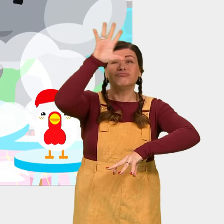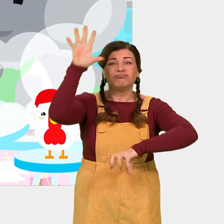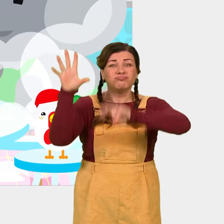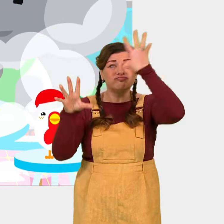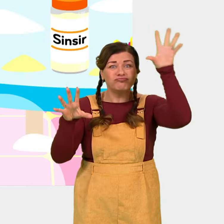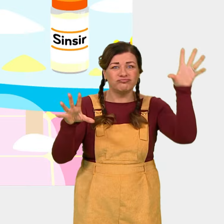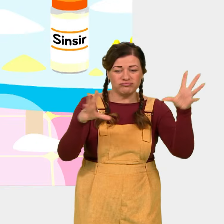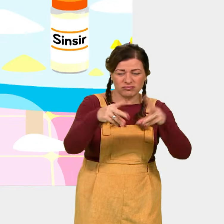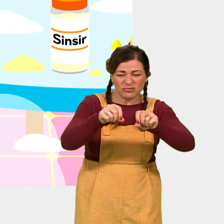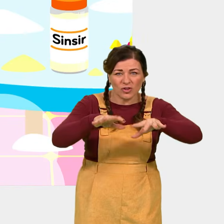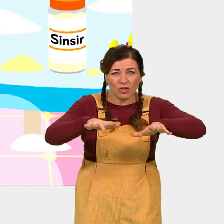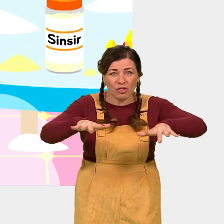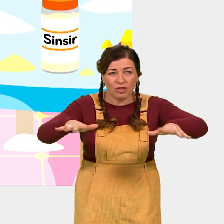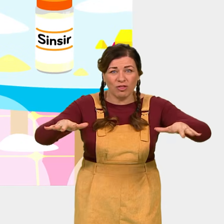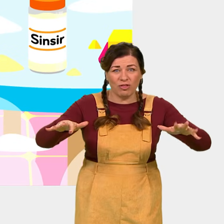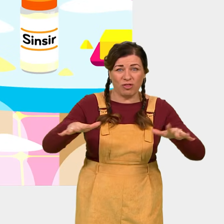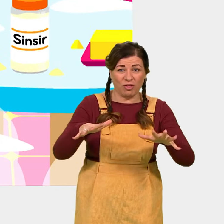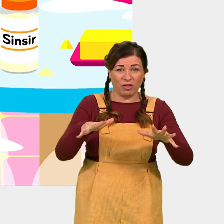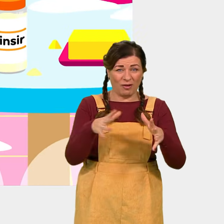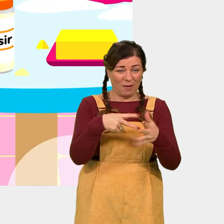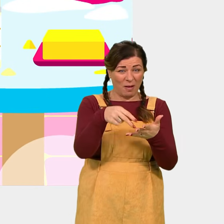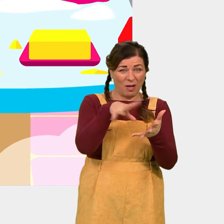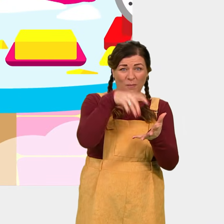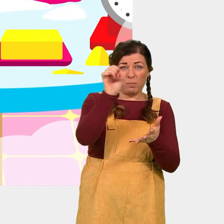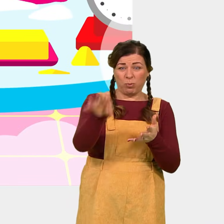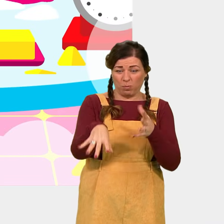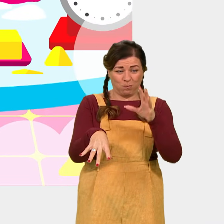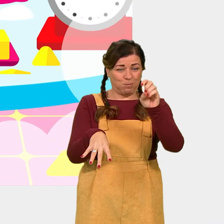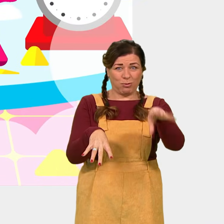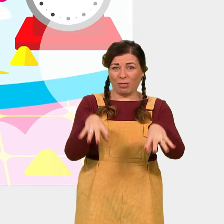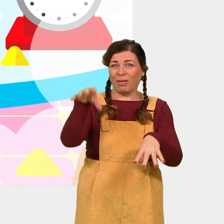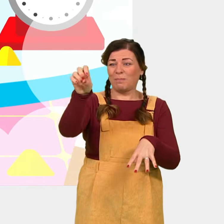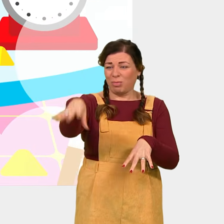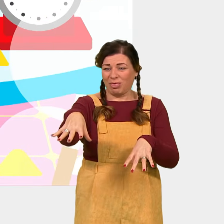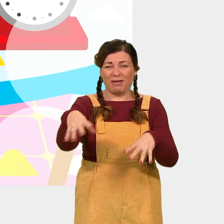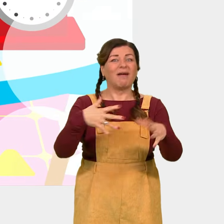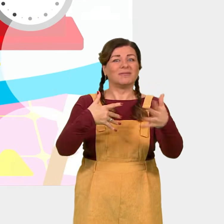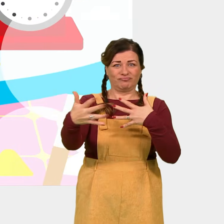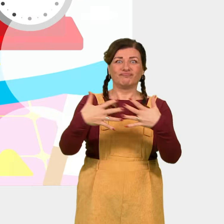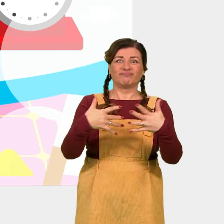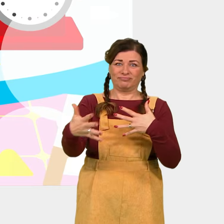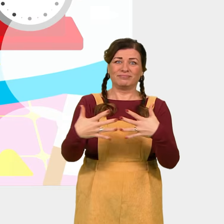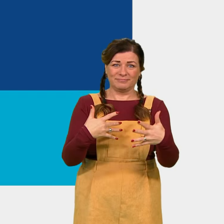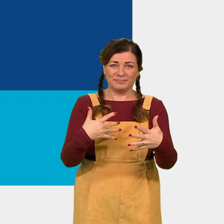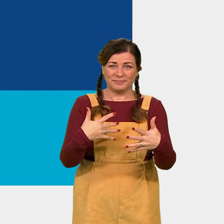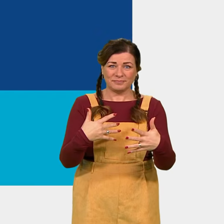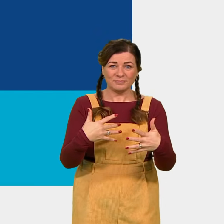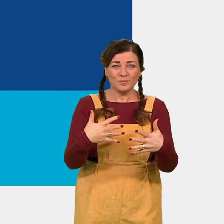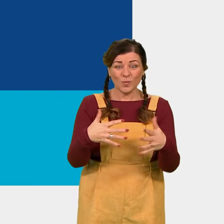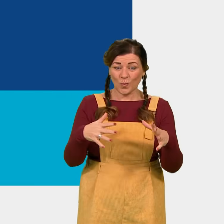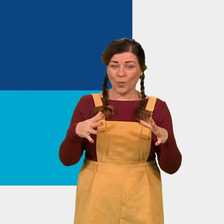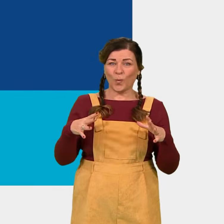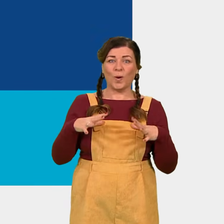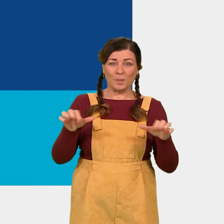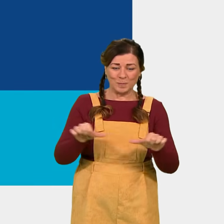yn y gegin, siwgr yn crensian dan draed a lwmpio o fenyn dros y bwrdd.